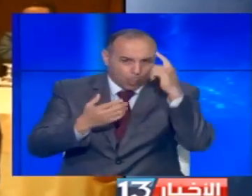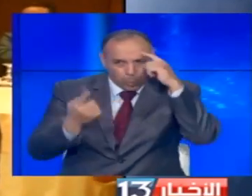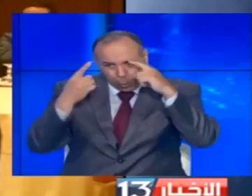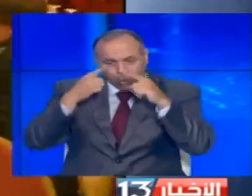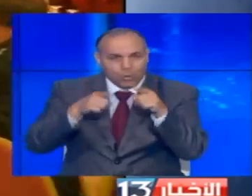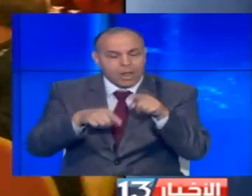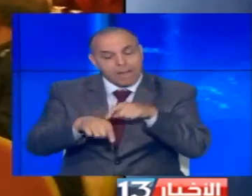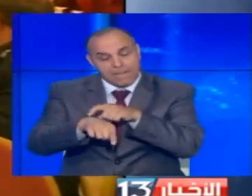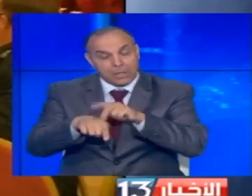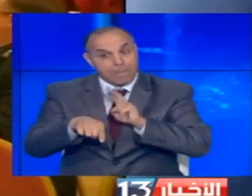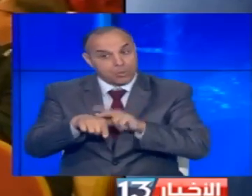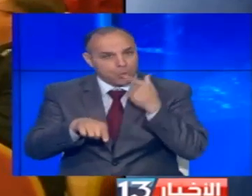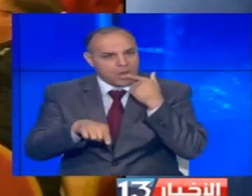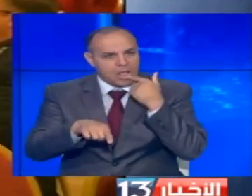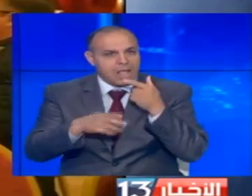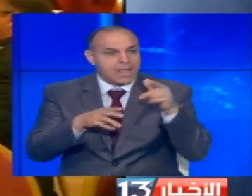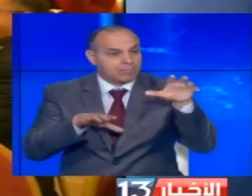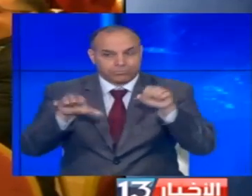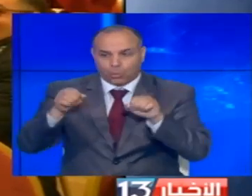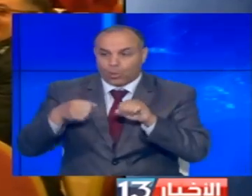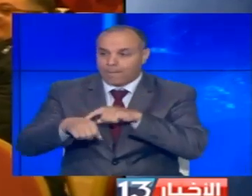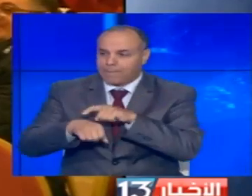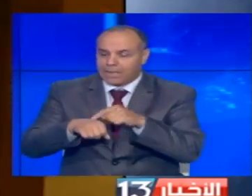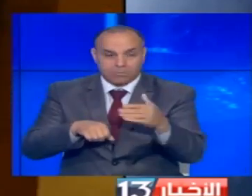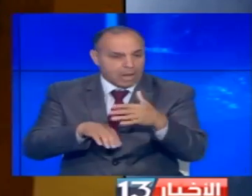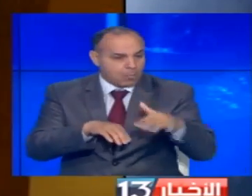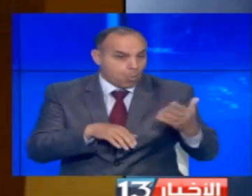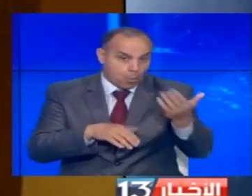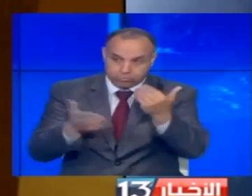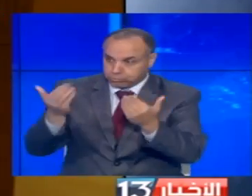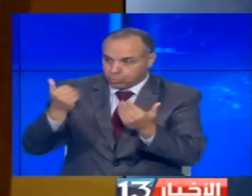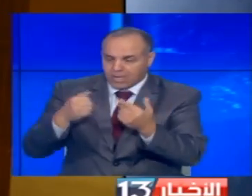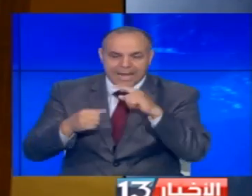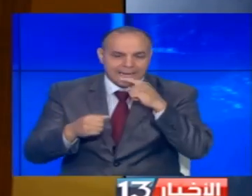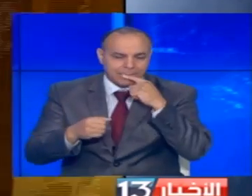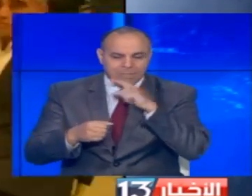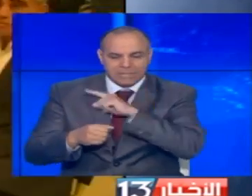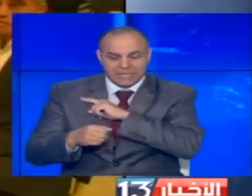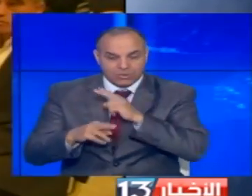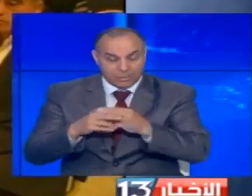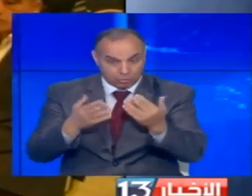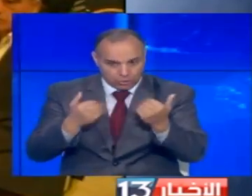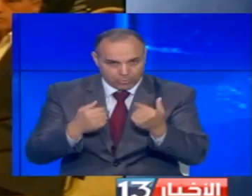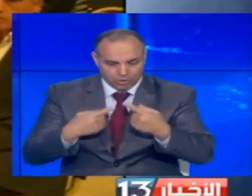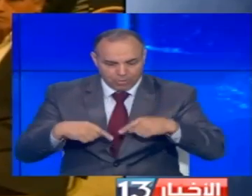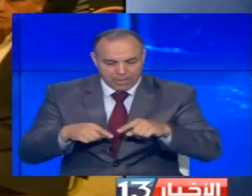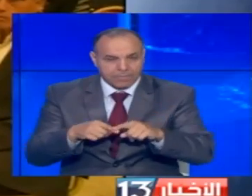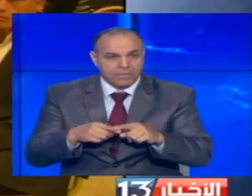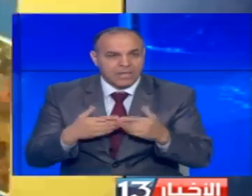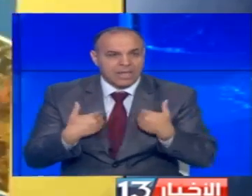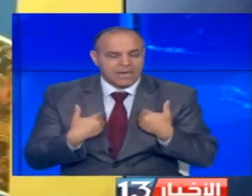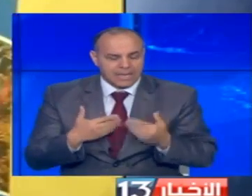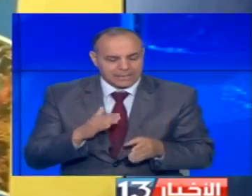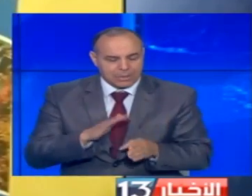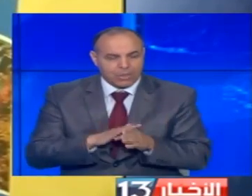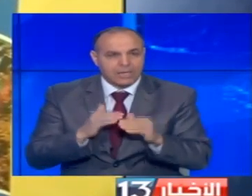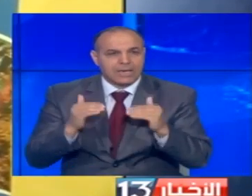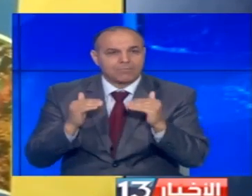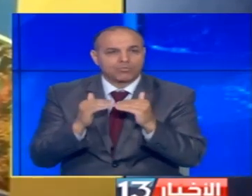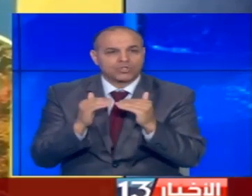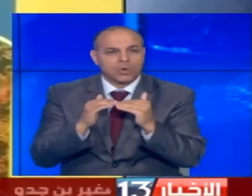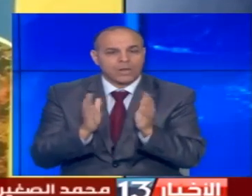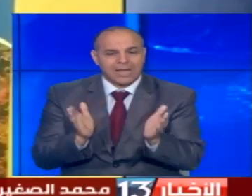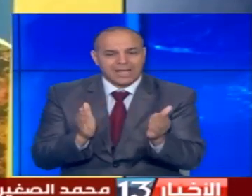السلطه المحليه وقد تمت دعوه البلديات الساحليه بكل من جابس ومدنين وصفاقس احنا انطلقنا على مستوى